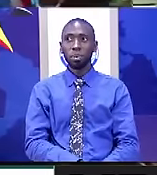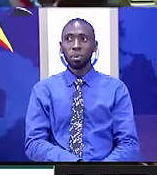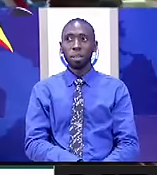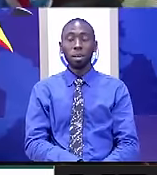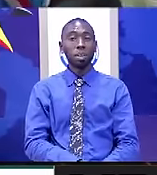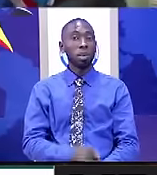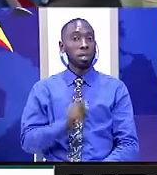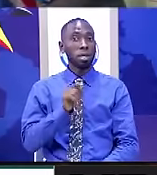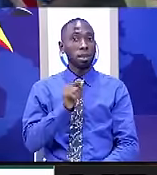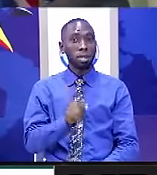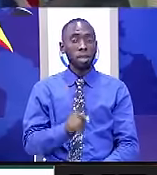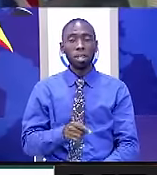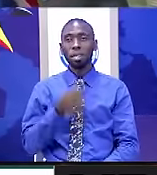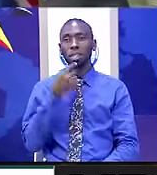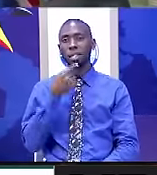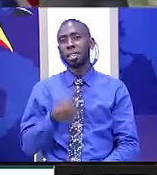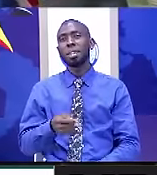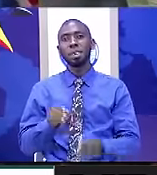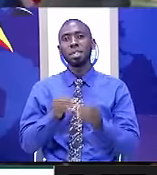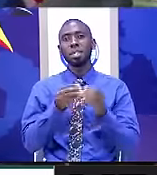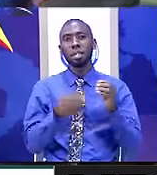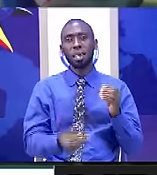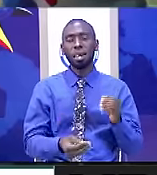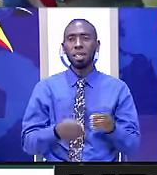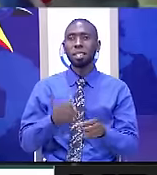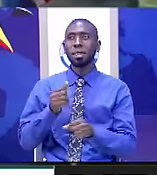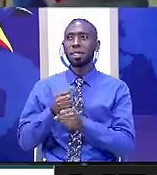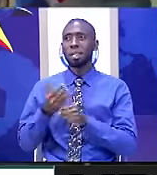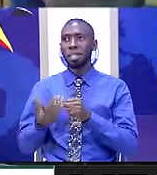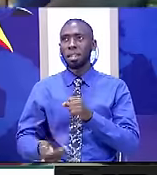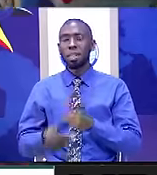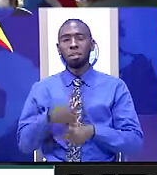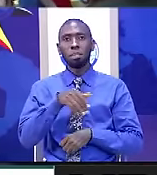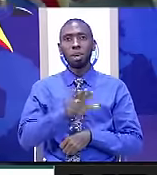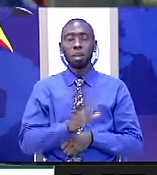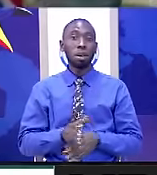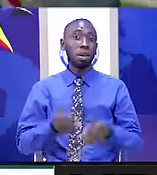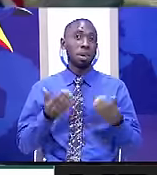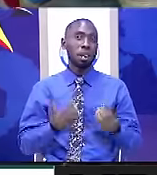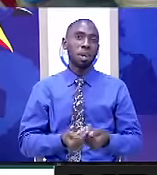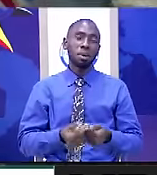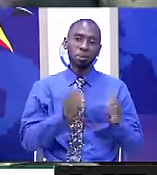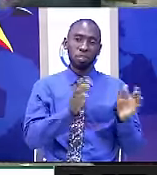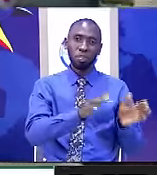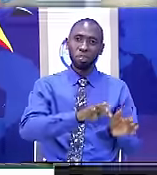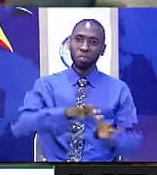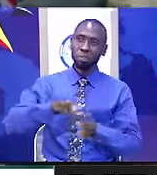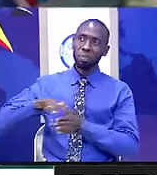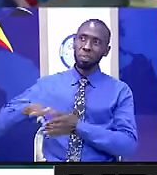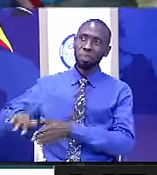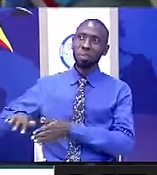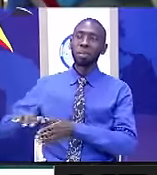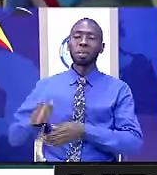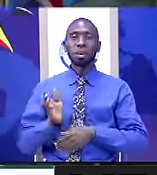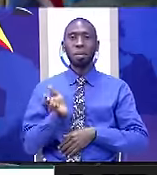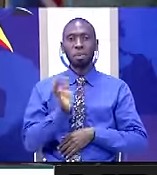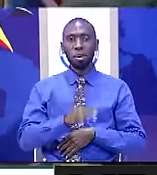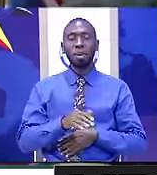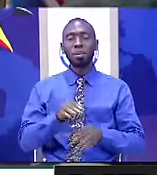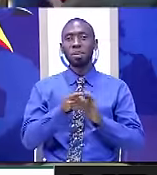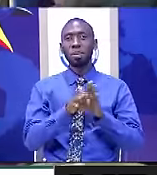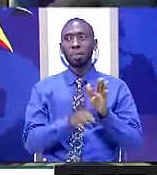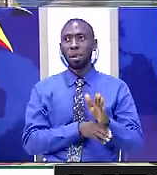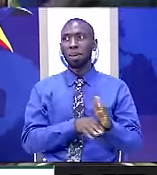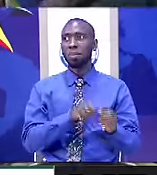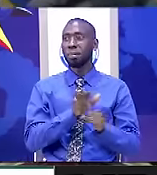abadde abayita batabani mpozzi ne bawala be. Kale ensonga ezo tujja kuziddira programu ekyali